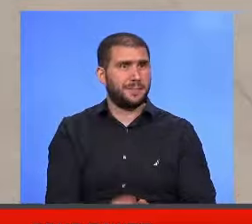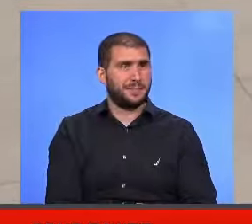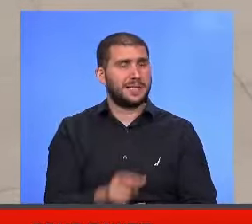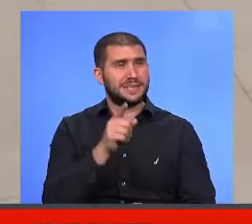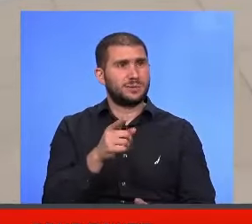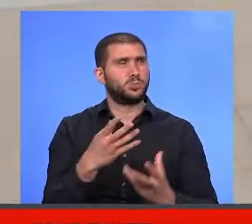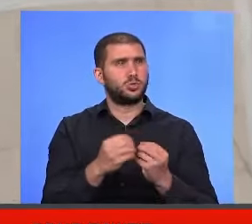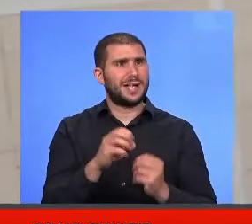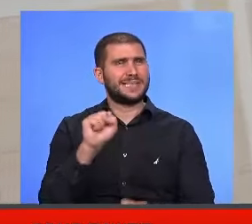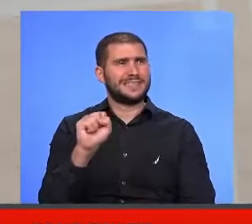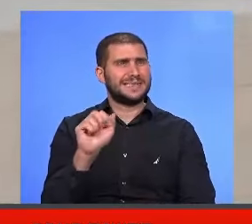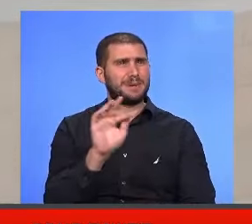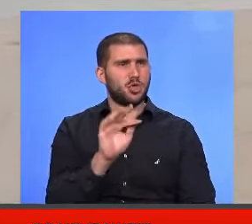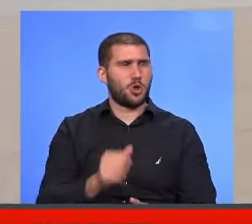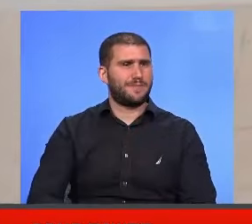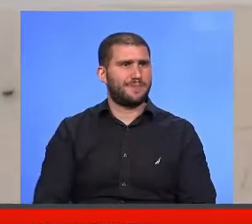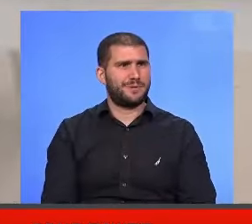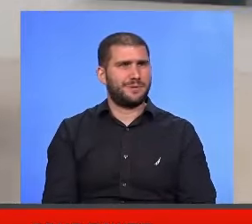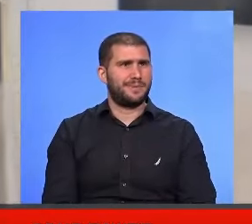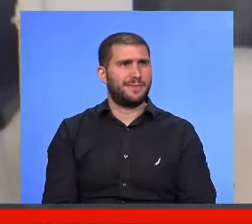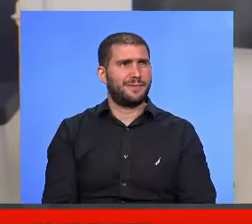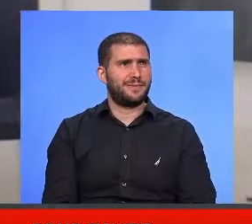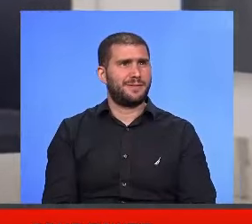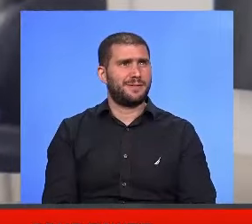is Simantov family.